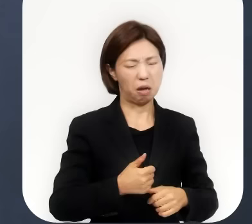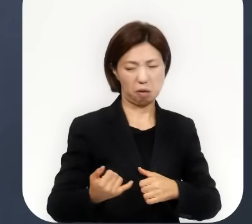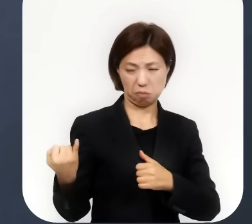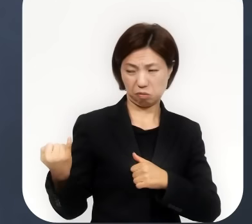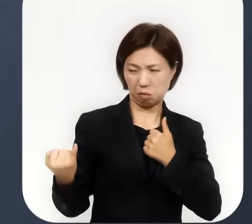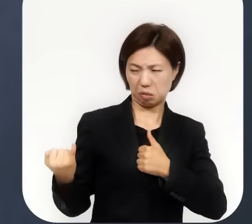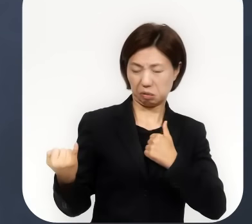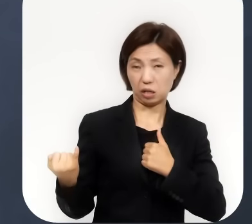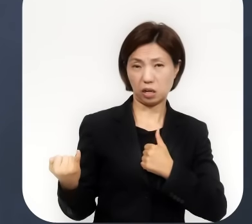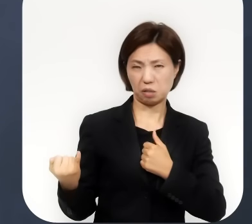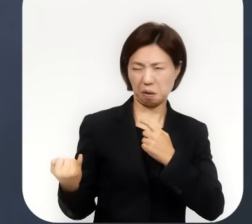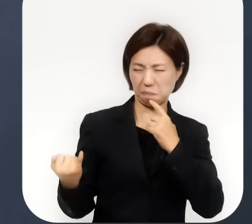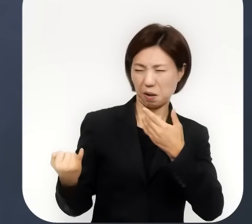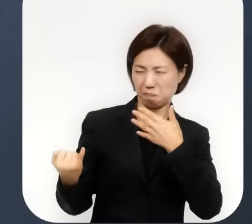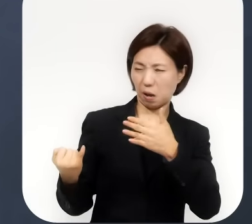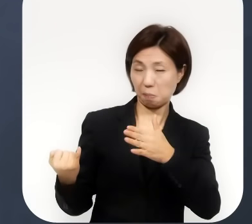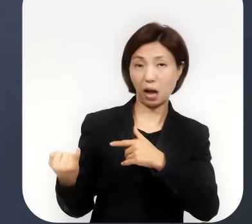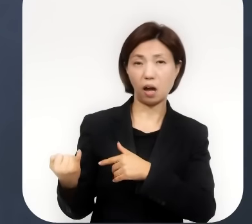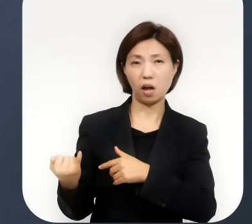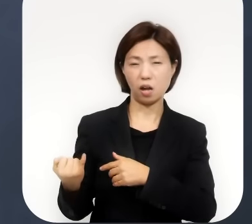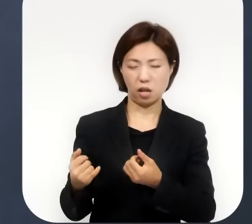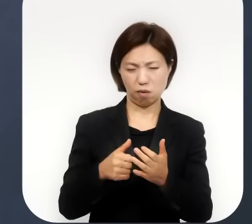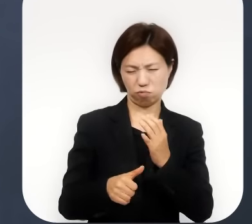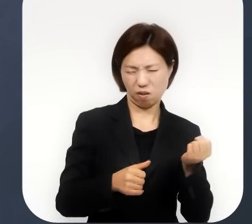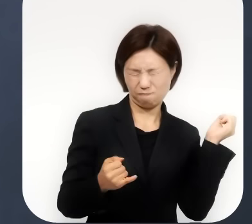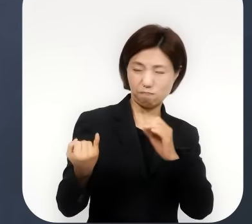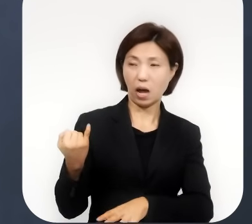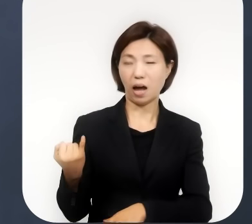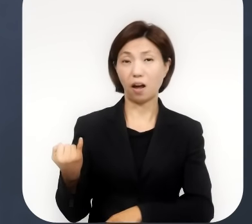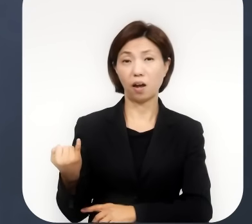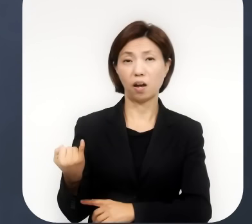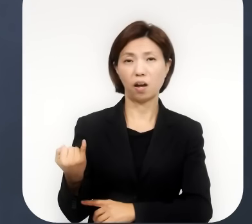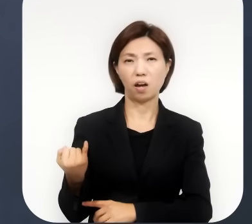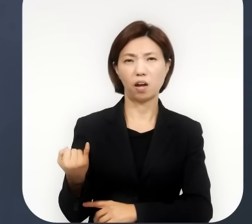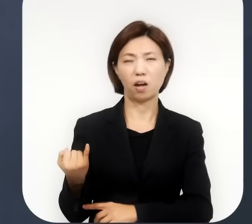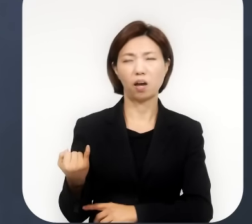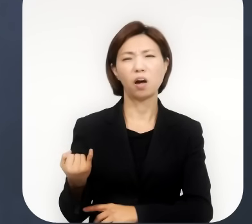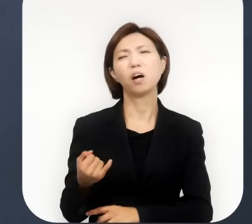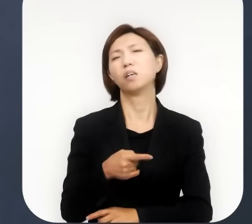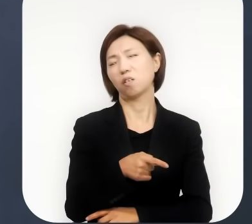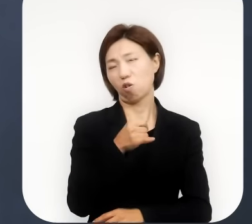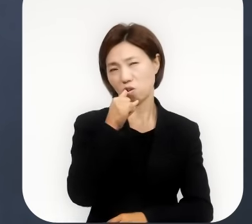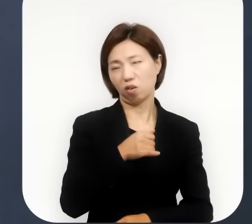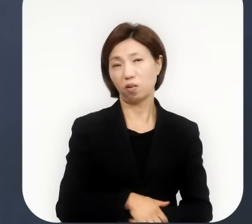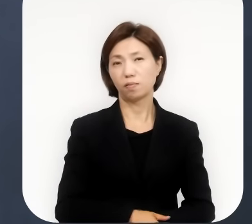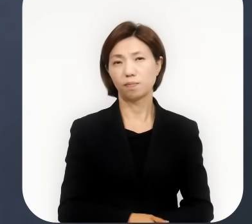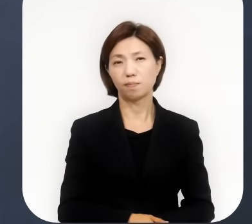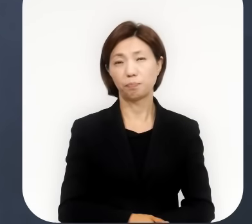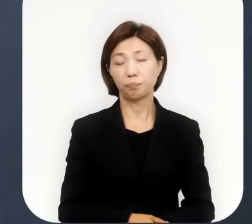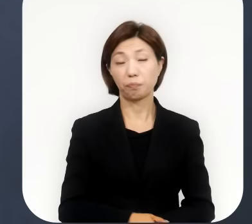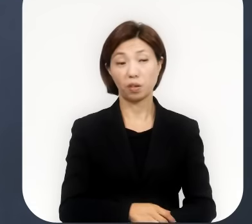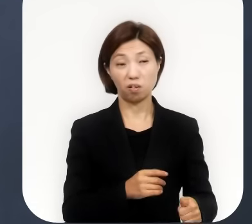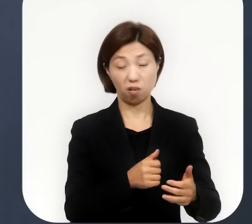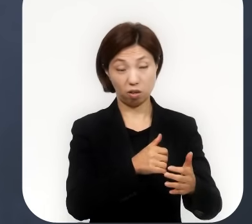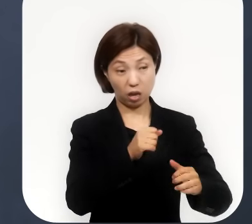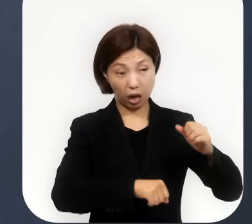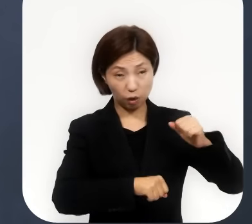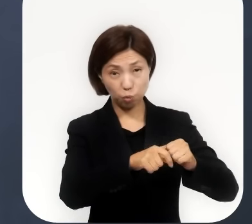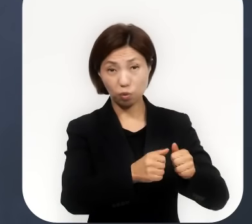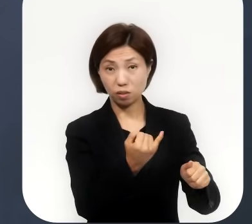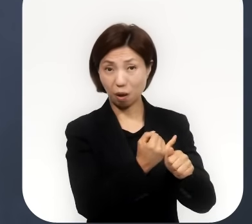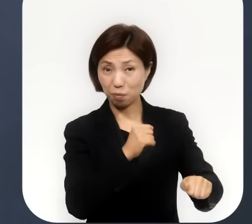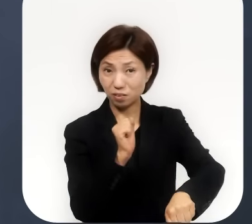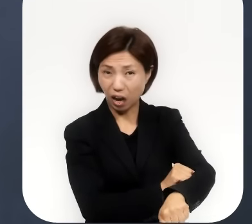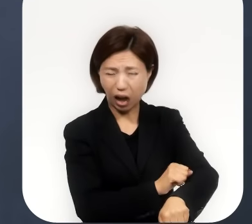그런다 그러니까 화를 내고 폭원을 하고 물건을 집어던지고 이런 행동이 나오거든요 물론